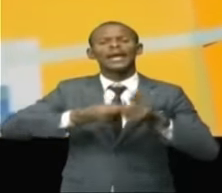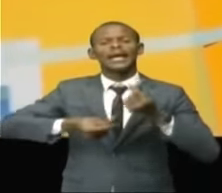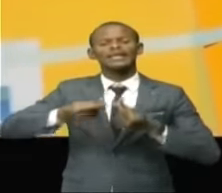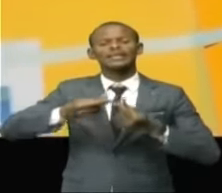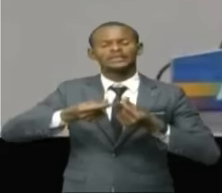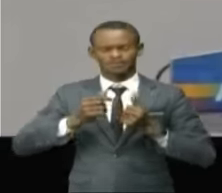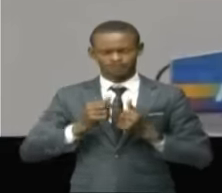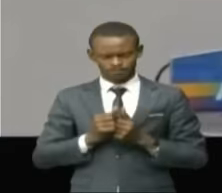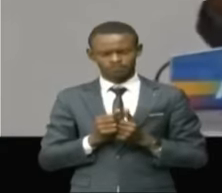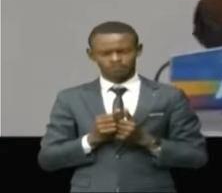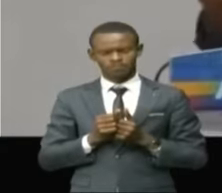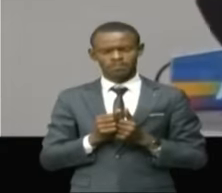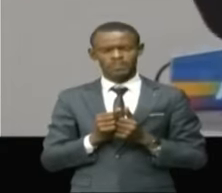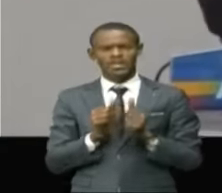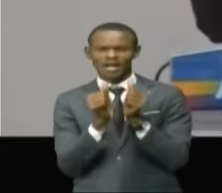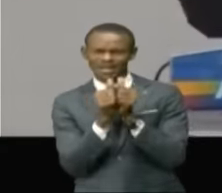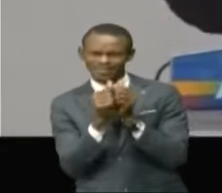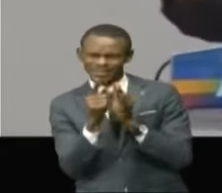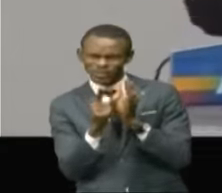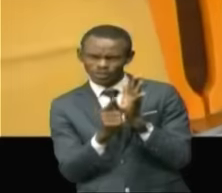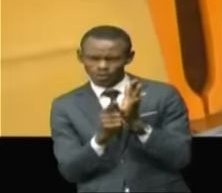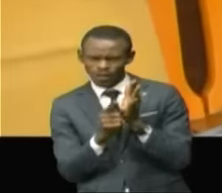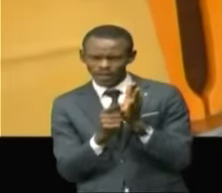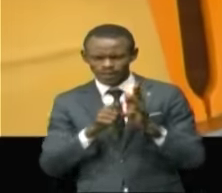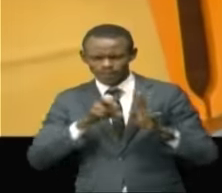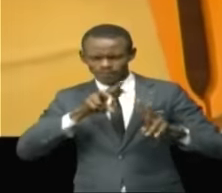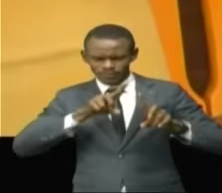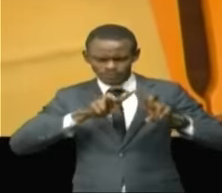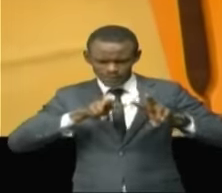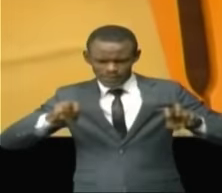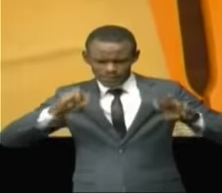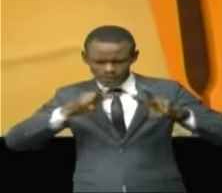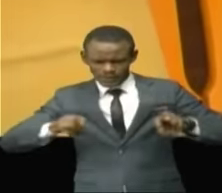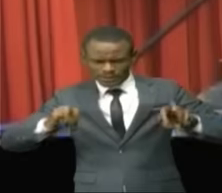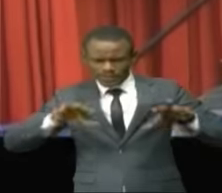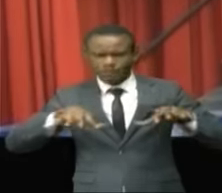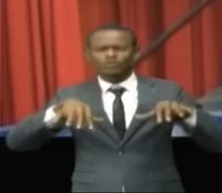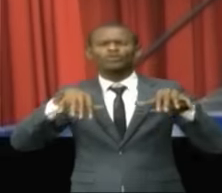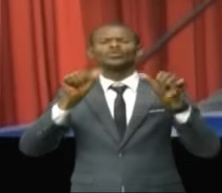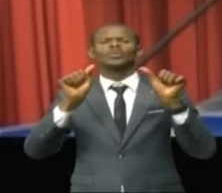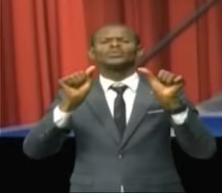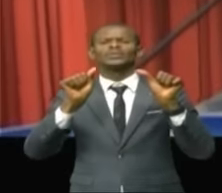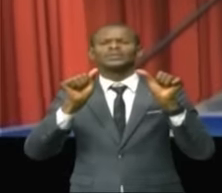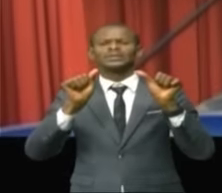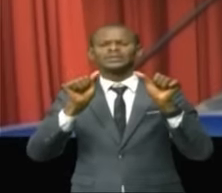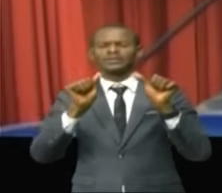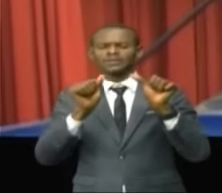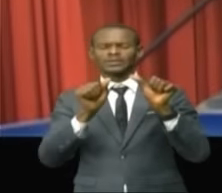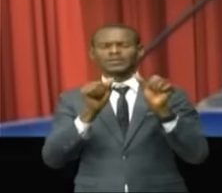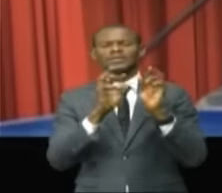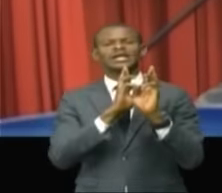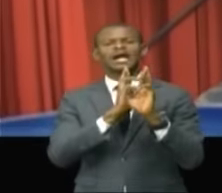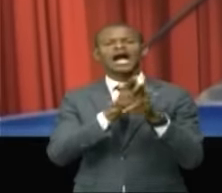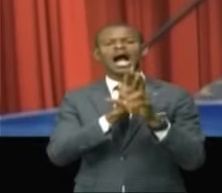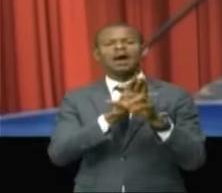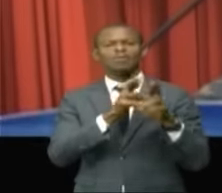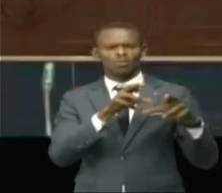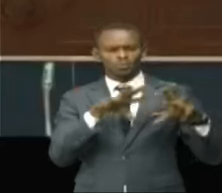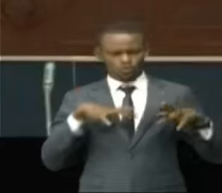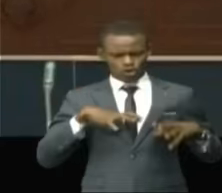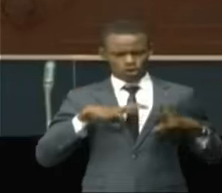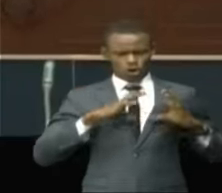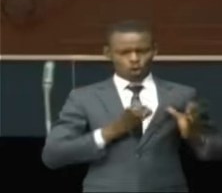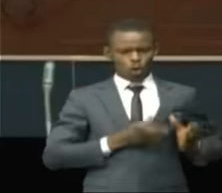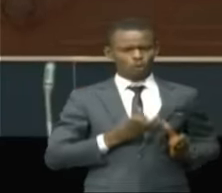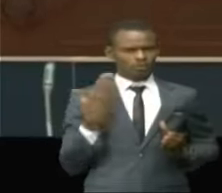loi, la représentation nationale a approuvé les conclusions du rapport de la commission. Au cours de la même plénière,